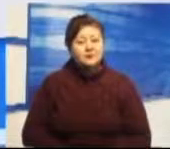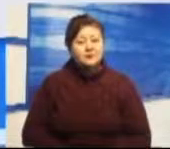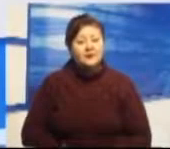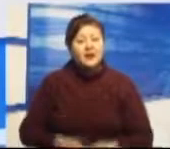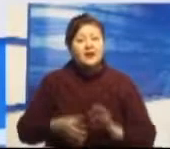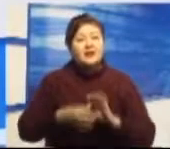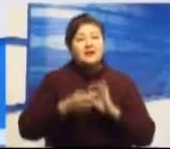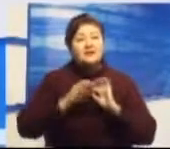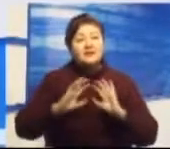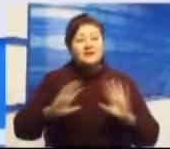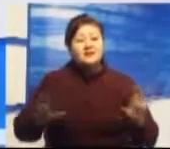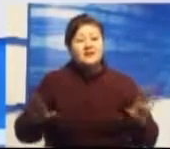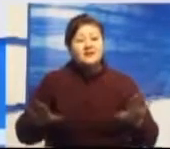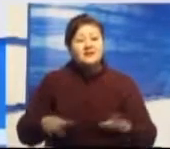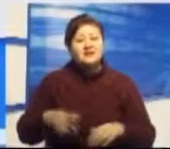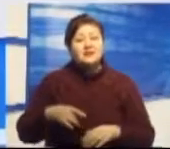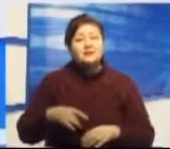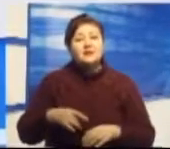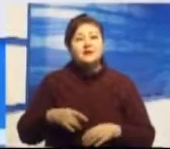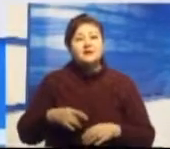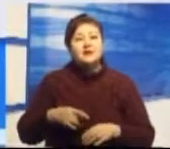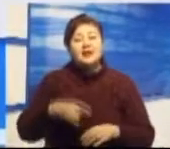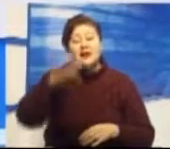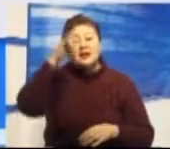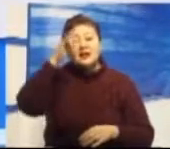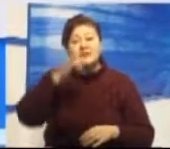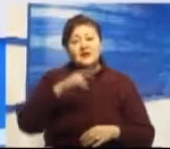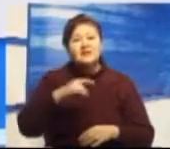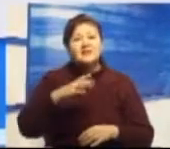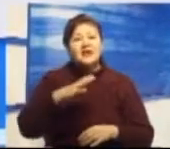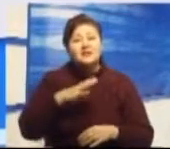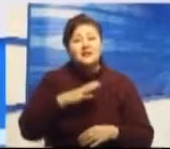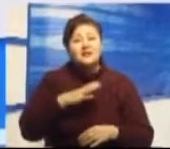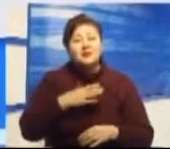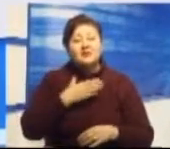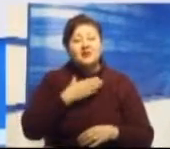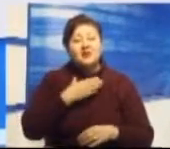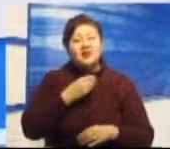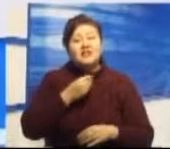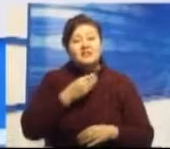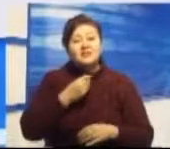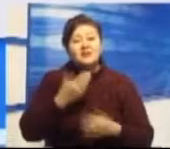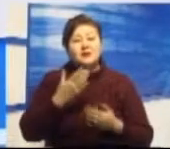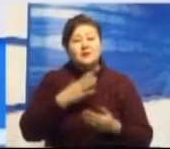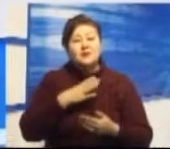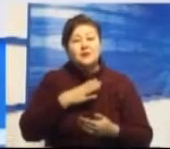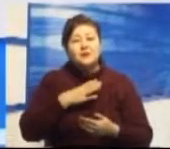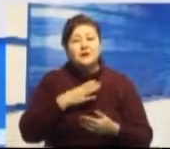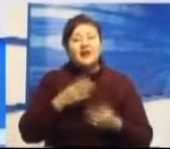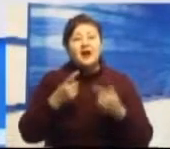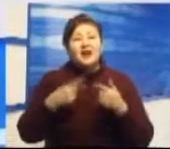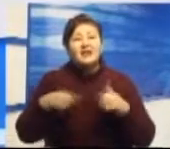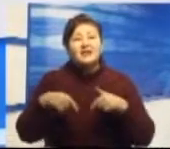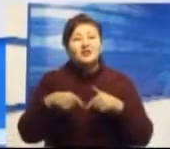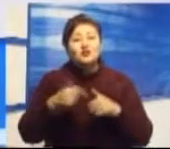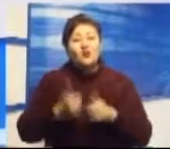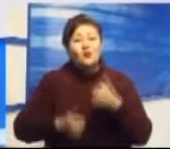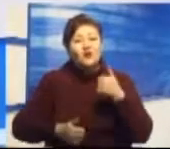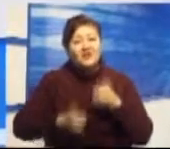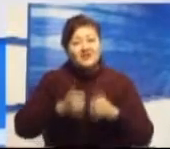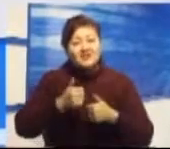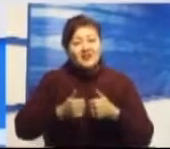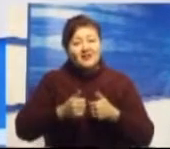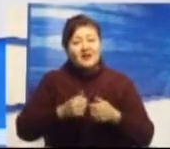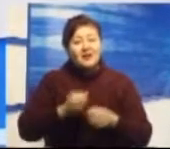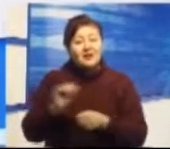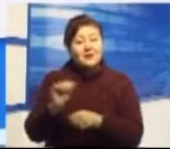Тәуелсіздік күніне орай Семейдің белсенді жастары автоклубтар мүшелерімен бірлесіп дәстүрлі 5-ші автожарыс ұйымдастырды. Олар